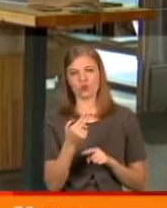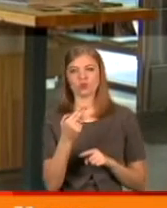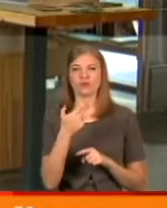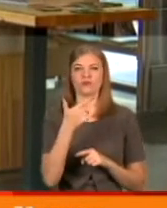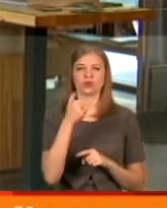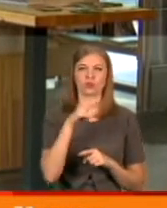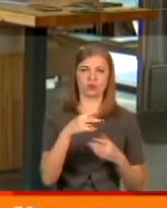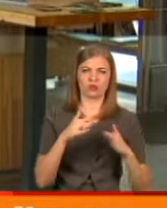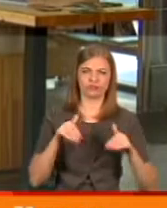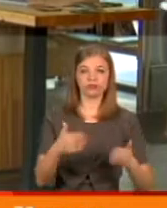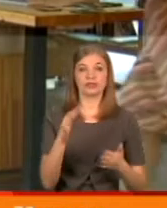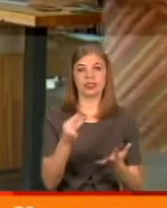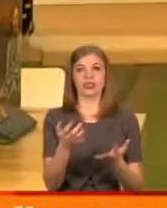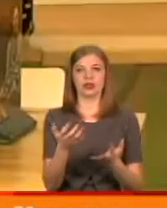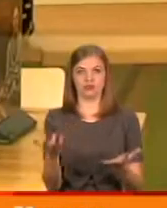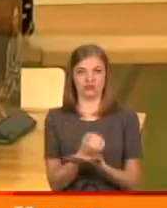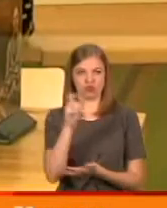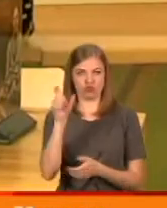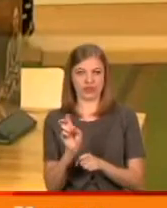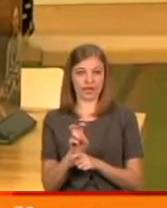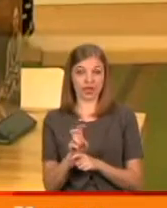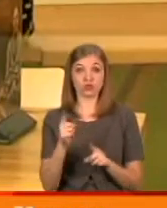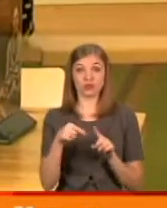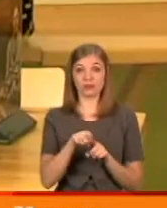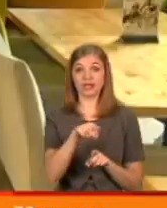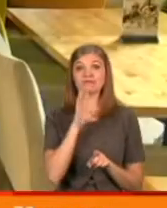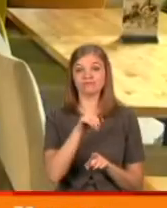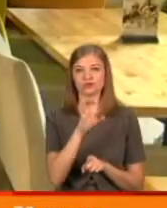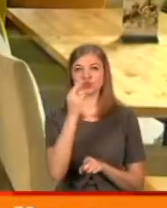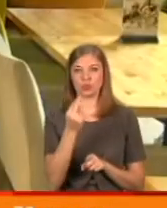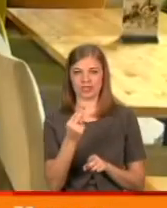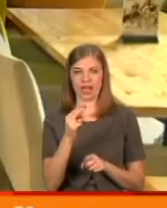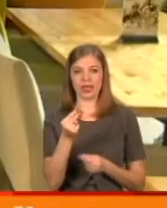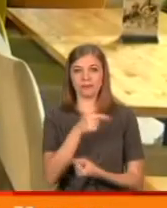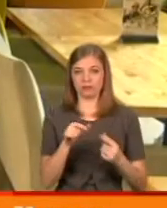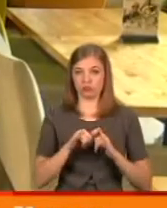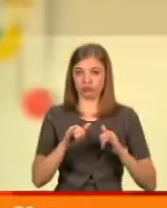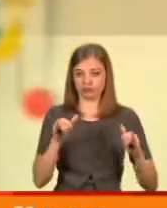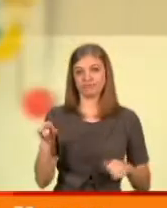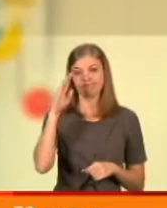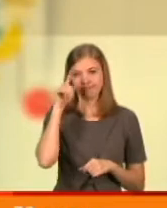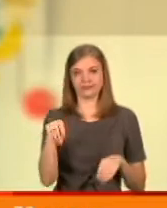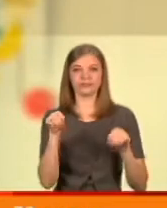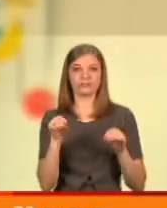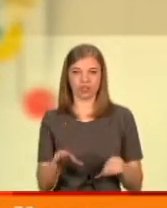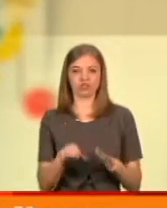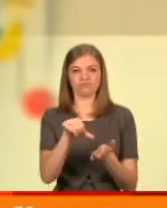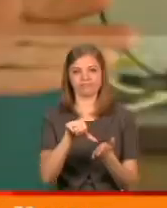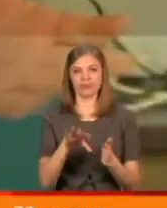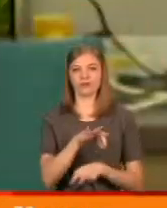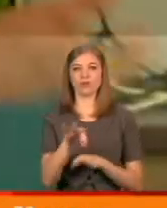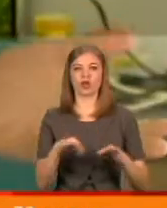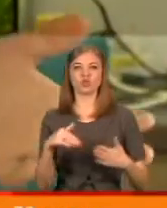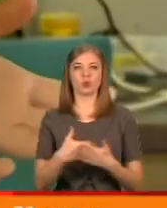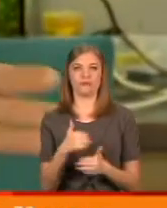Google AdWords, і отримати клієнта. Аби таких, як Наталя, соціальних бізнесменів побільшало, Олександр і вирішив взяти участь у